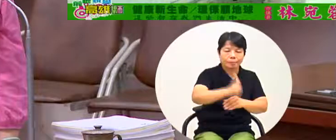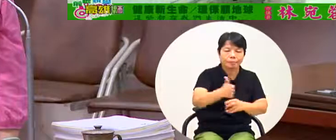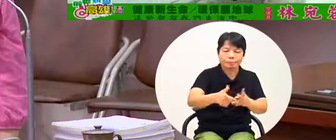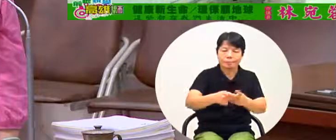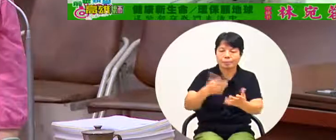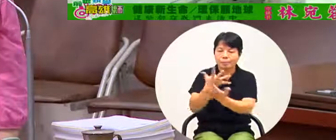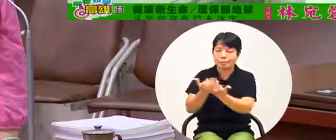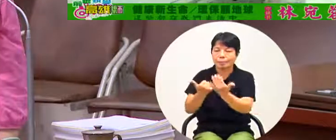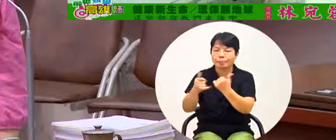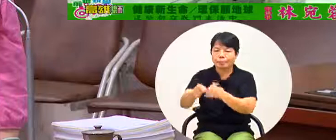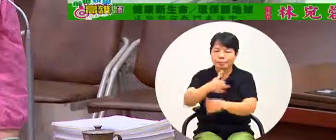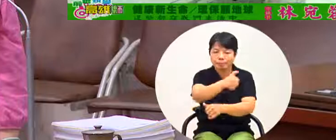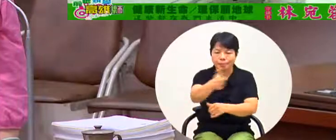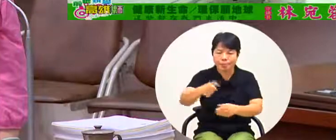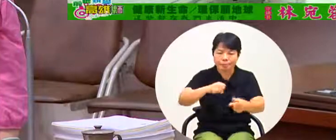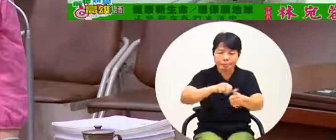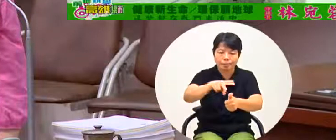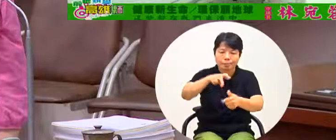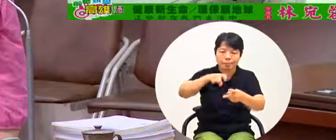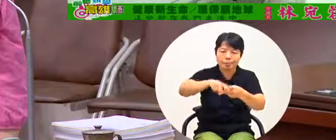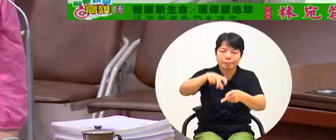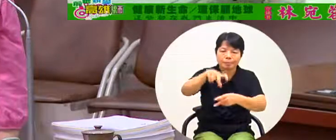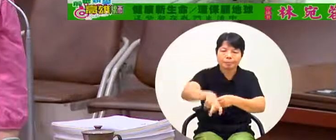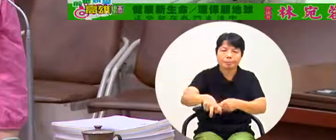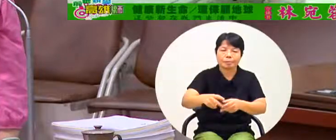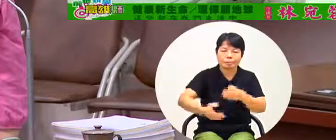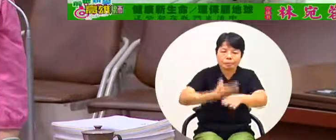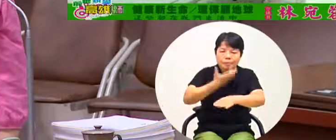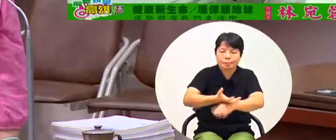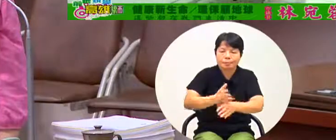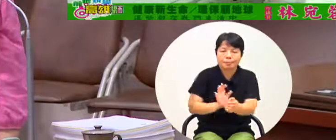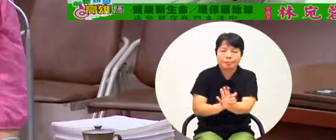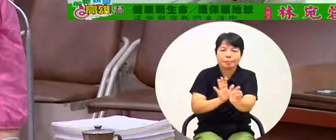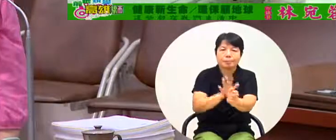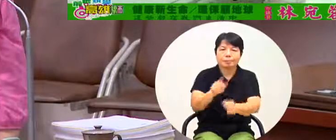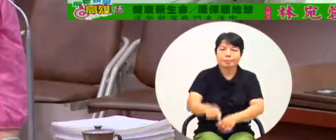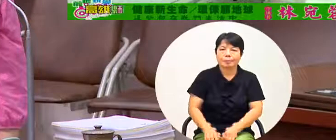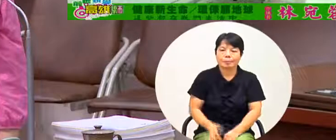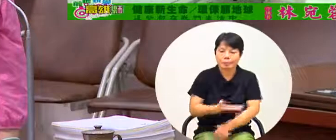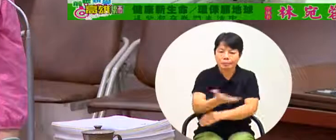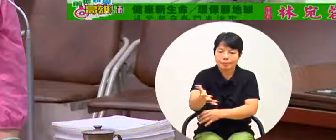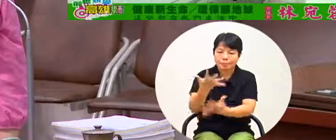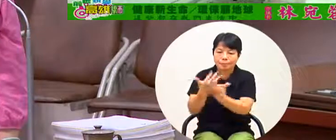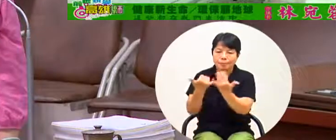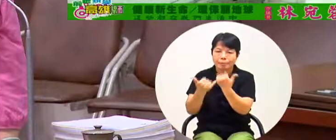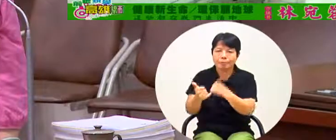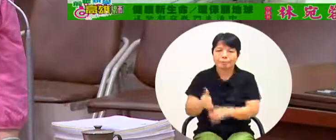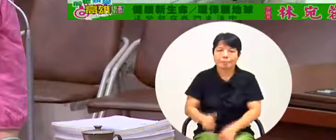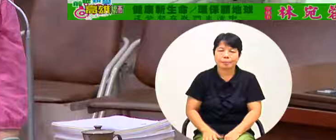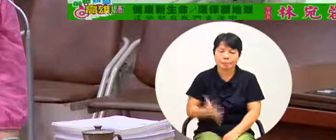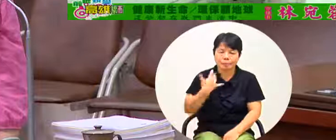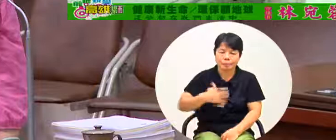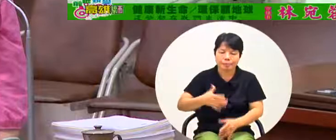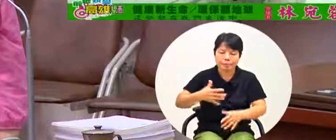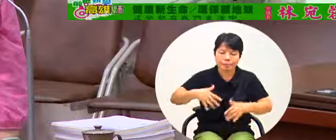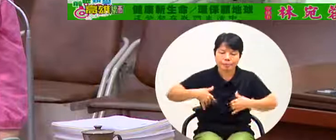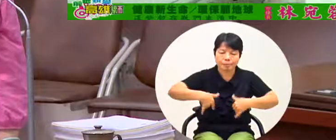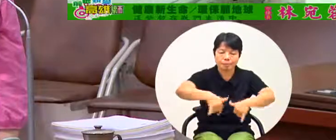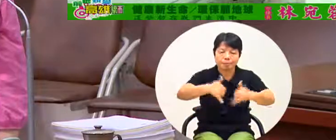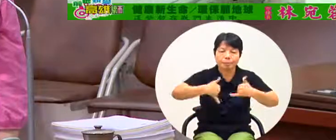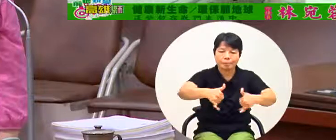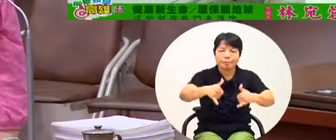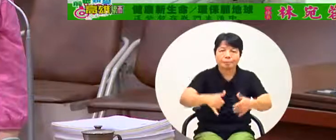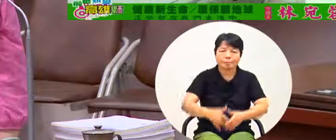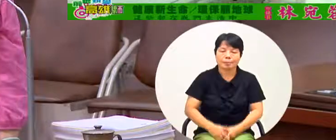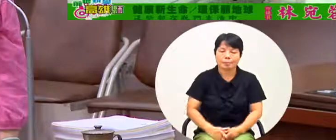的大力的好支持。啊，让他们的孩子有一条回家上下课一条回家的